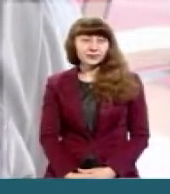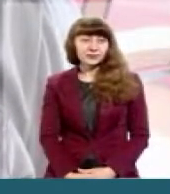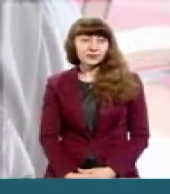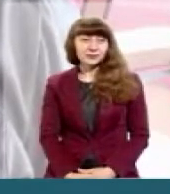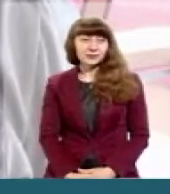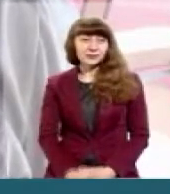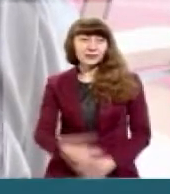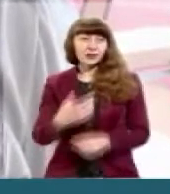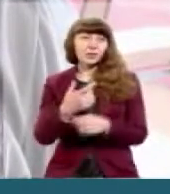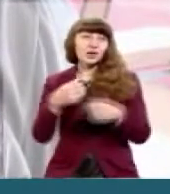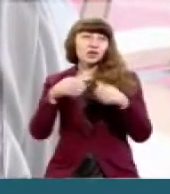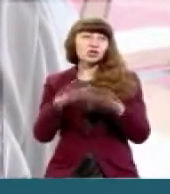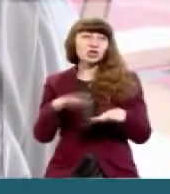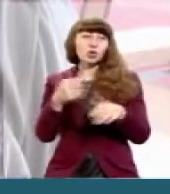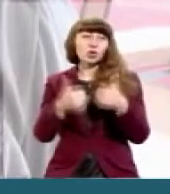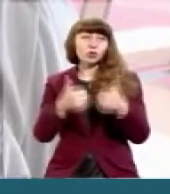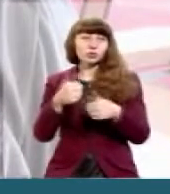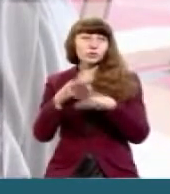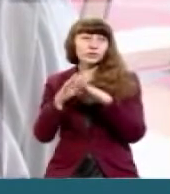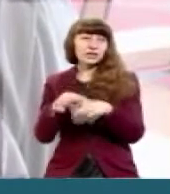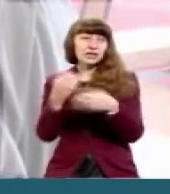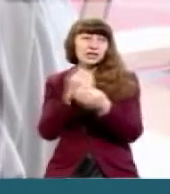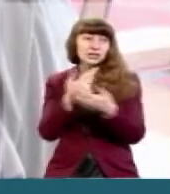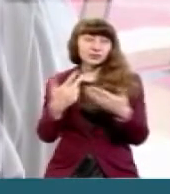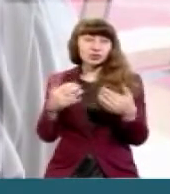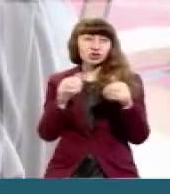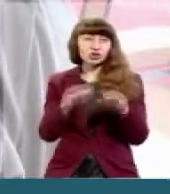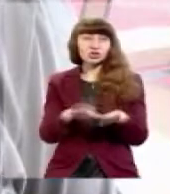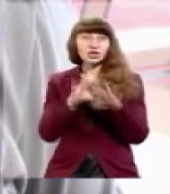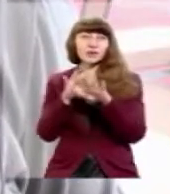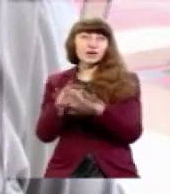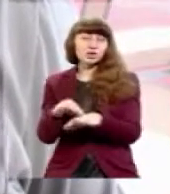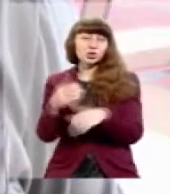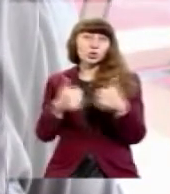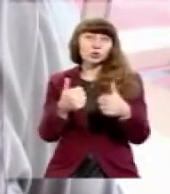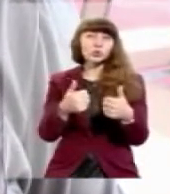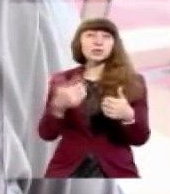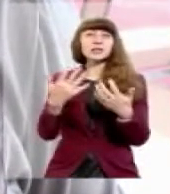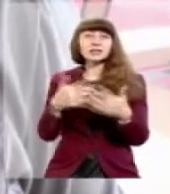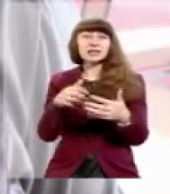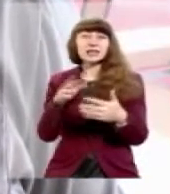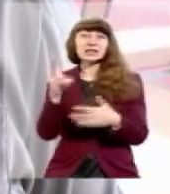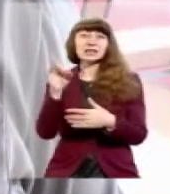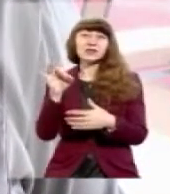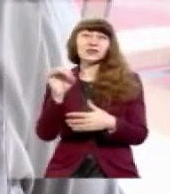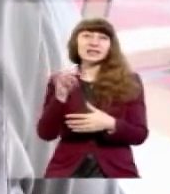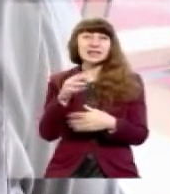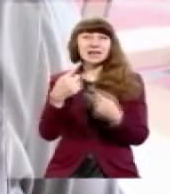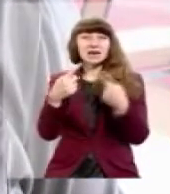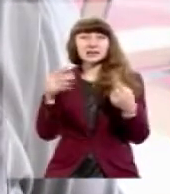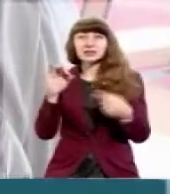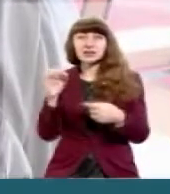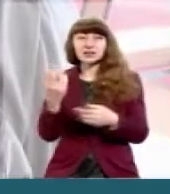тырыстық. Ол үшін әртүрлі ұлттың келіндерінің арасында байқау ұйымдастыруды ұйғардық. Мұндағы басты мақсат елімізде мекен етіп жатқан